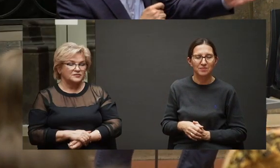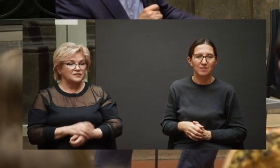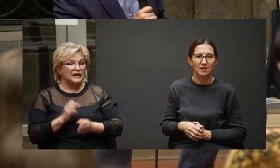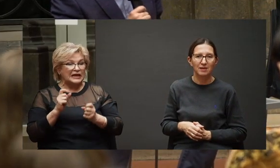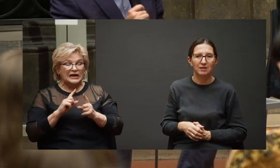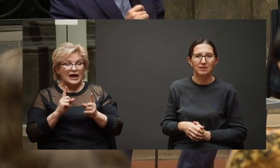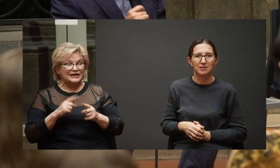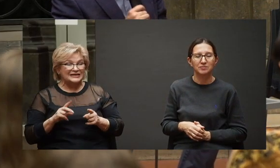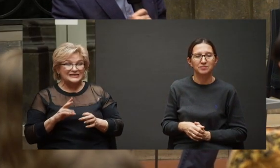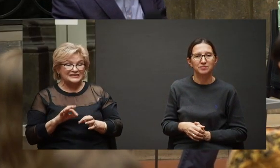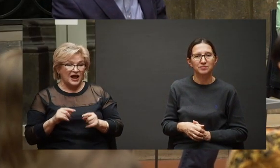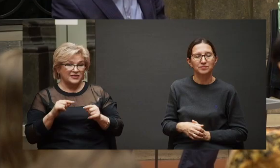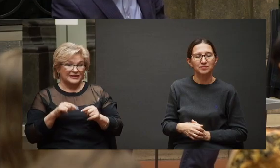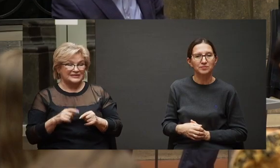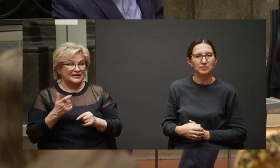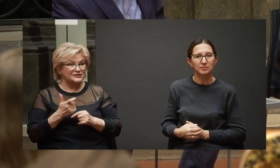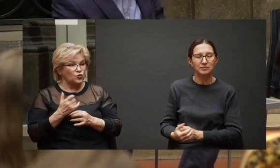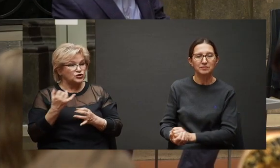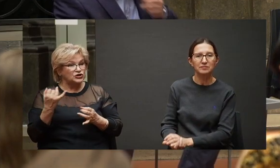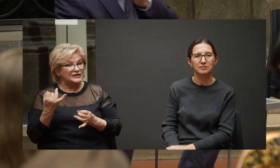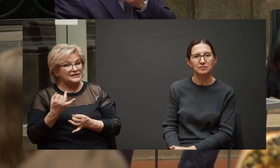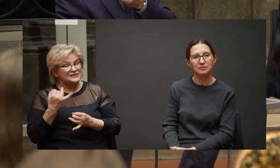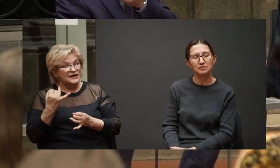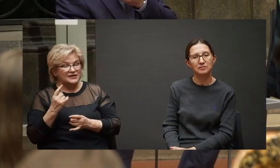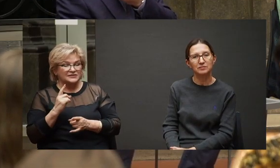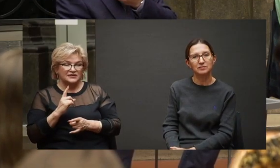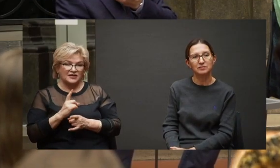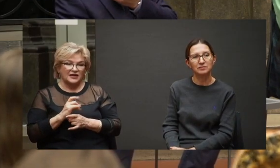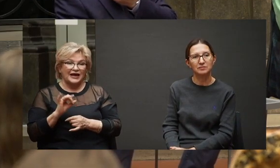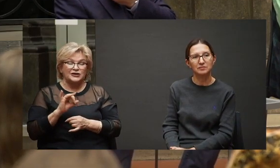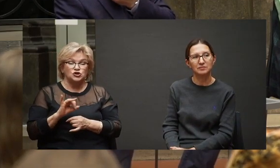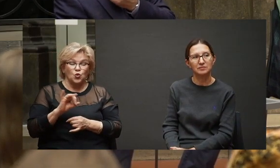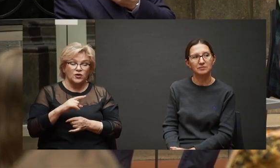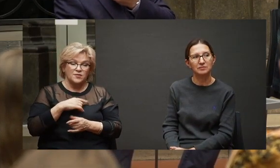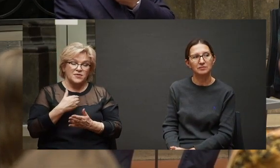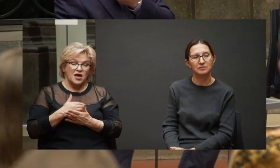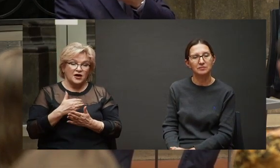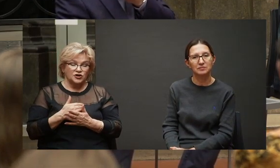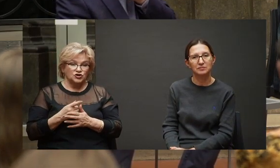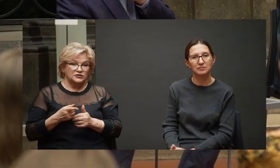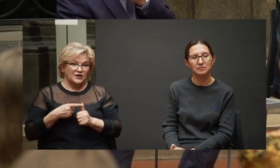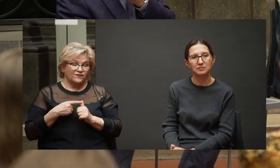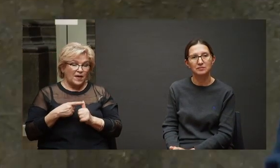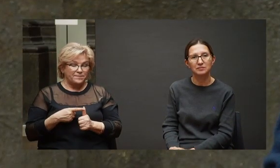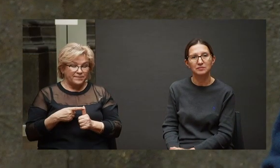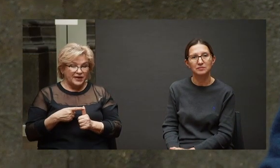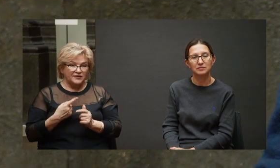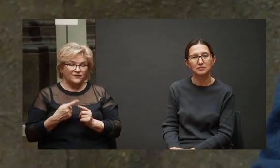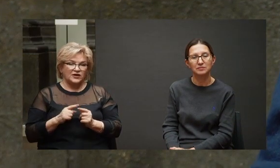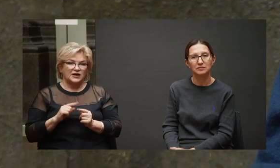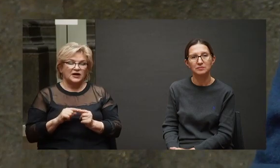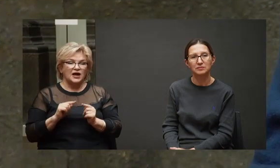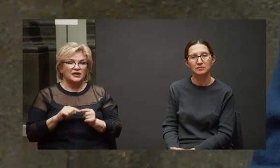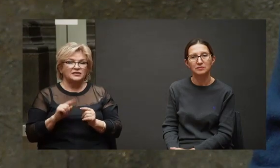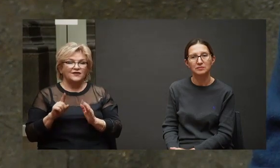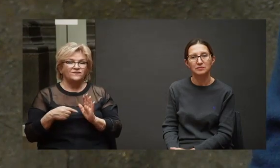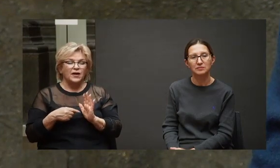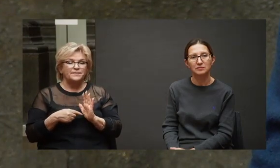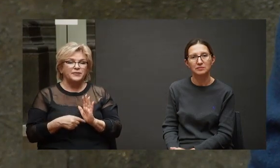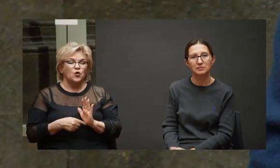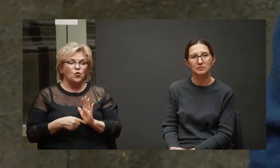Как ни странно, здесь очень интересная история. Мне кажется, во-первых, это